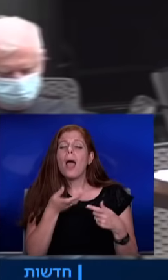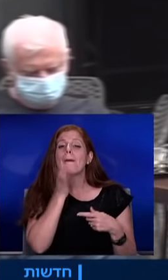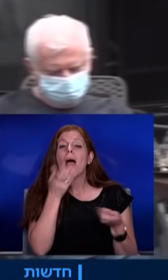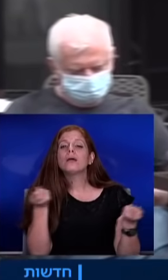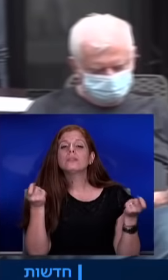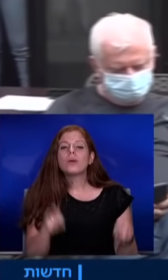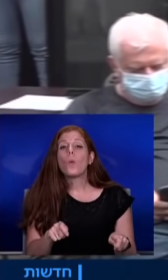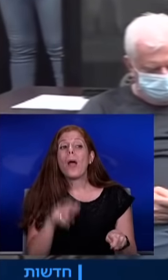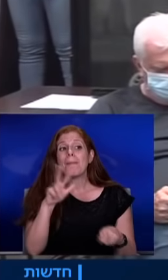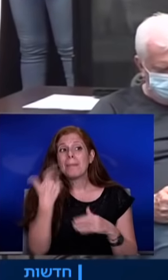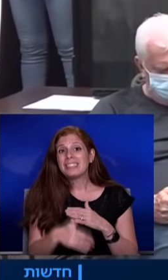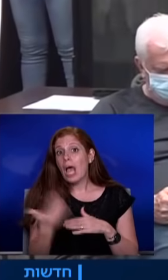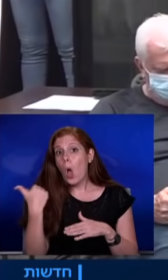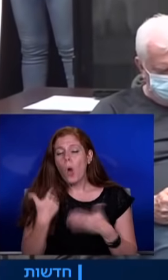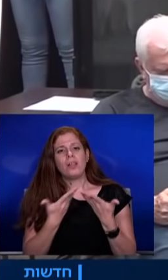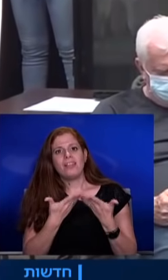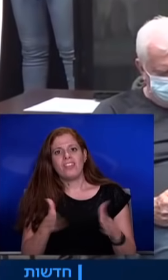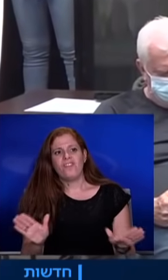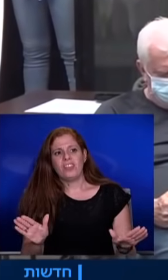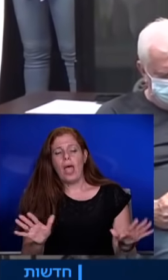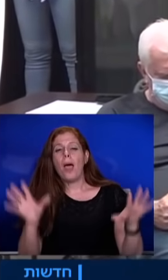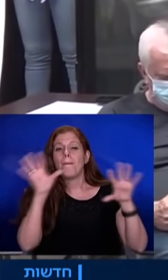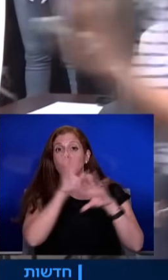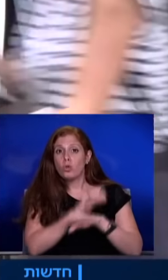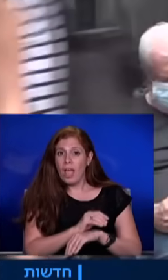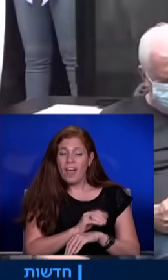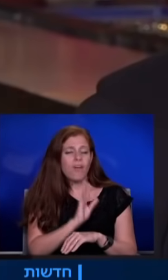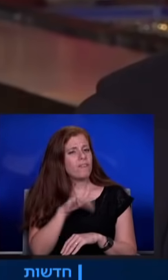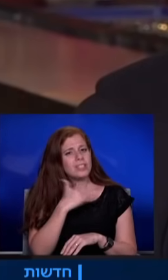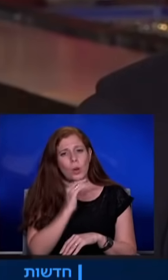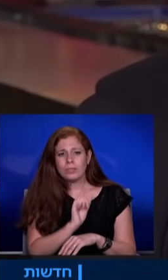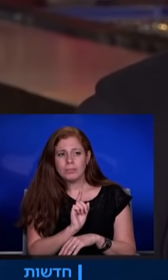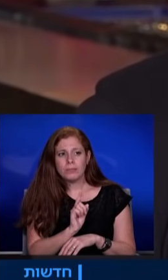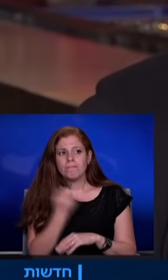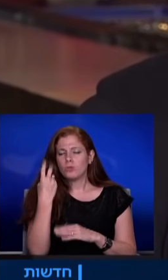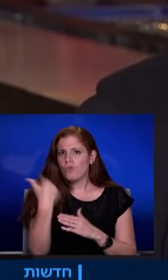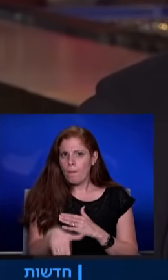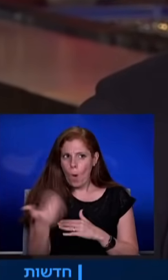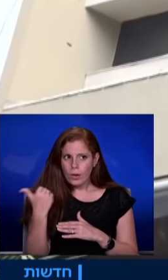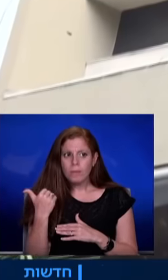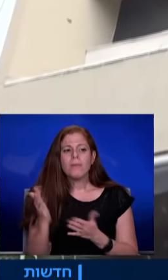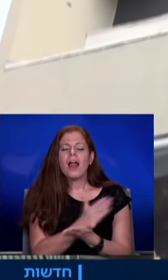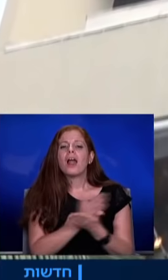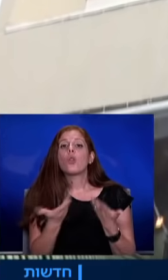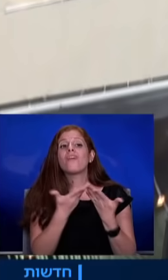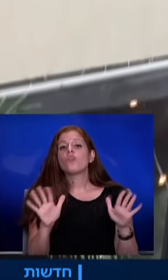במרס האחרון הבר נפתח בשעות הערב, אבל זה לא הספיק. בשבועיים האחרונים החלטנו גם לפתוח את המקום